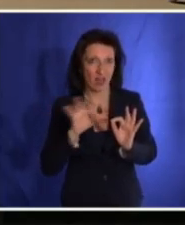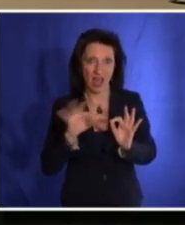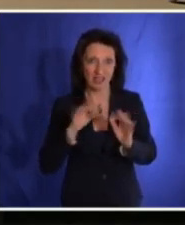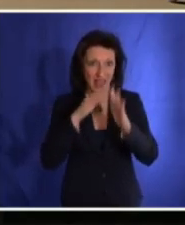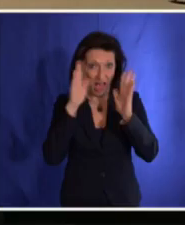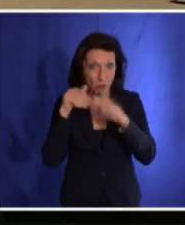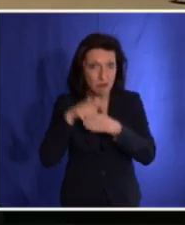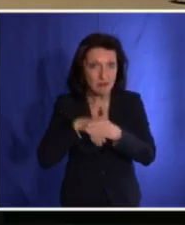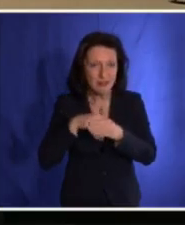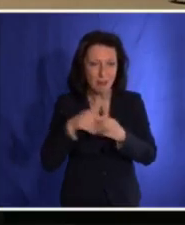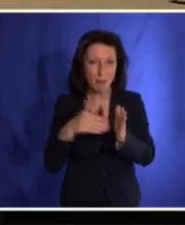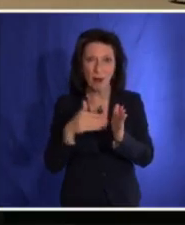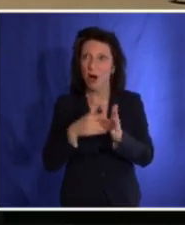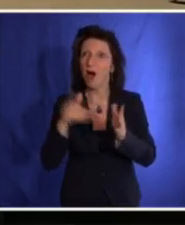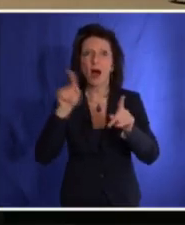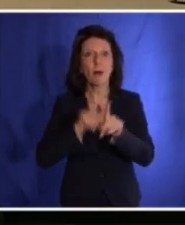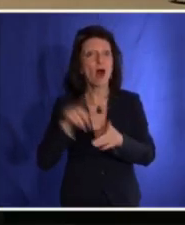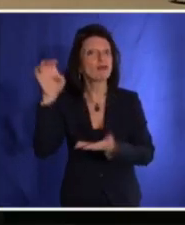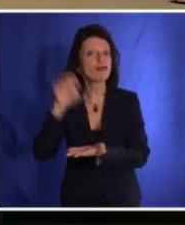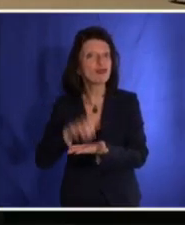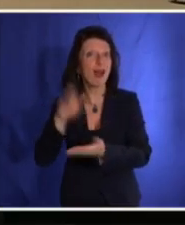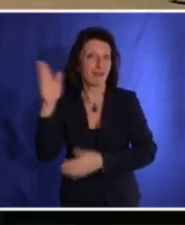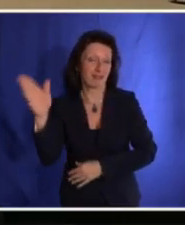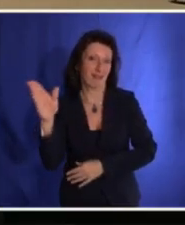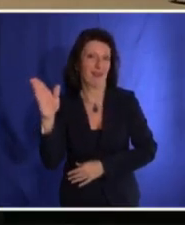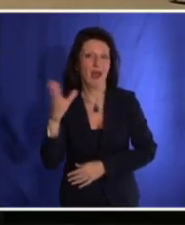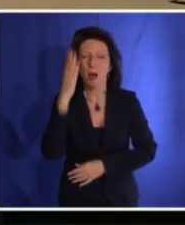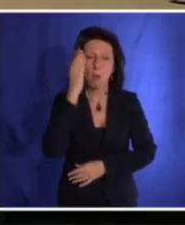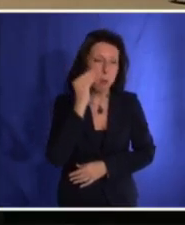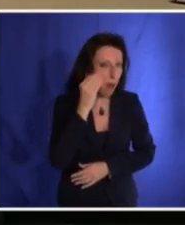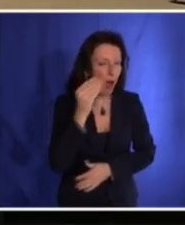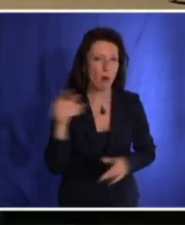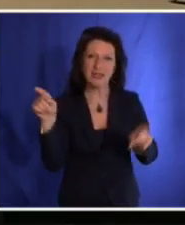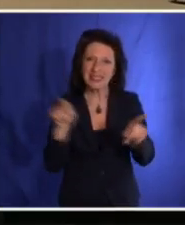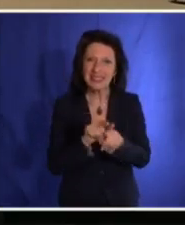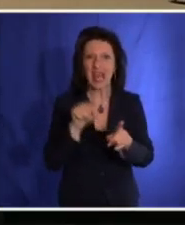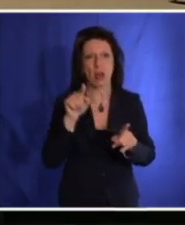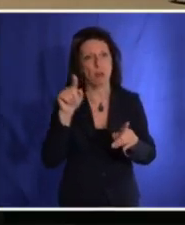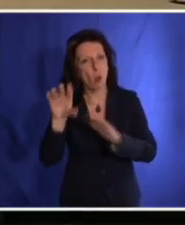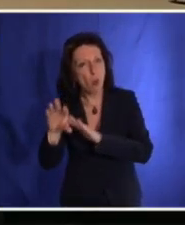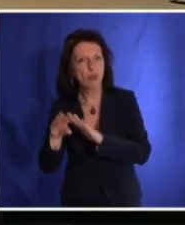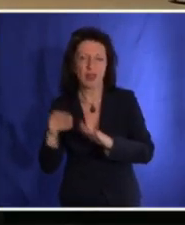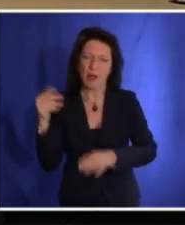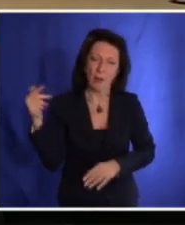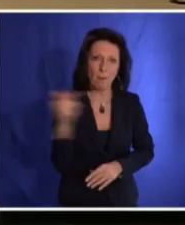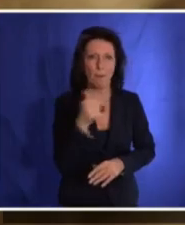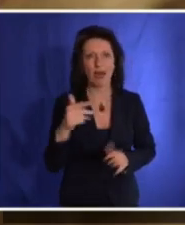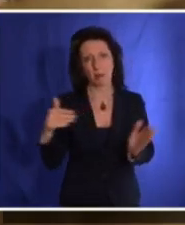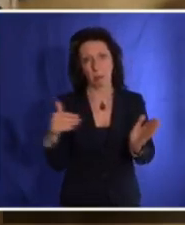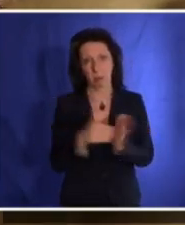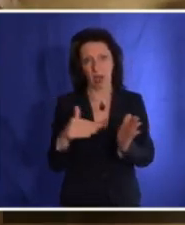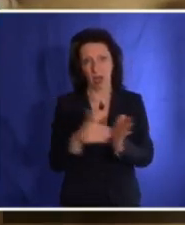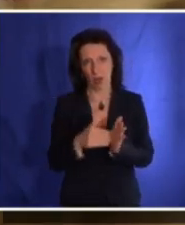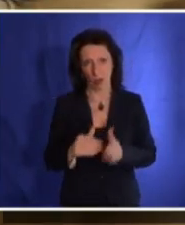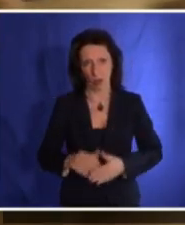wie jedes Unternehmen in der Stadt. Der Bauer genauso wie der Unternehmer.